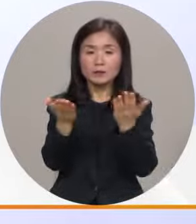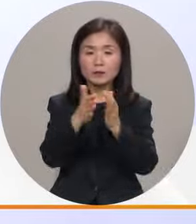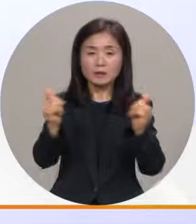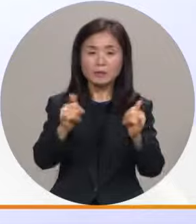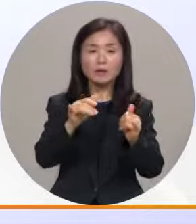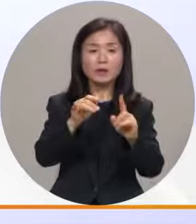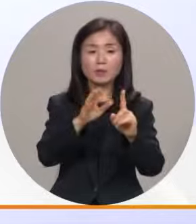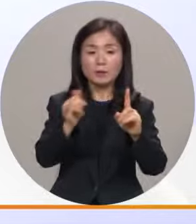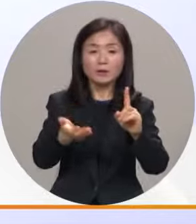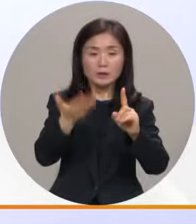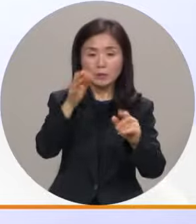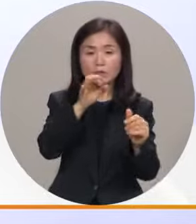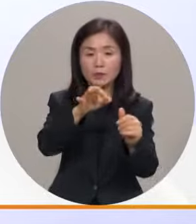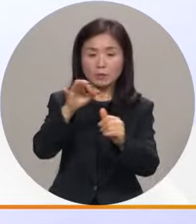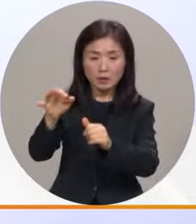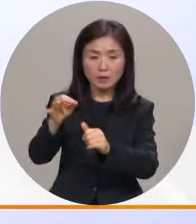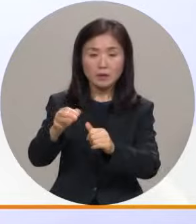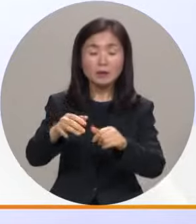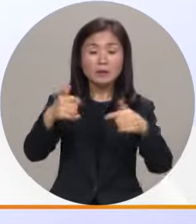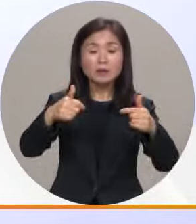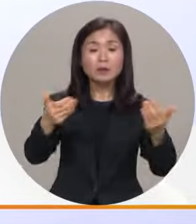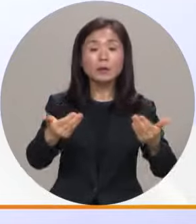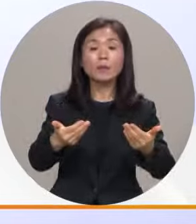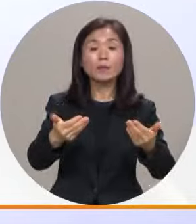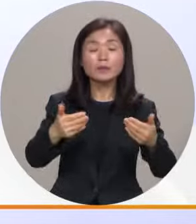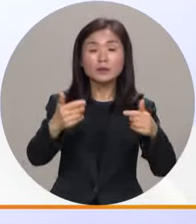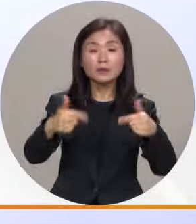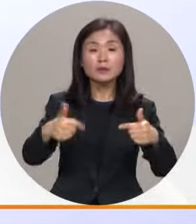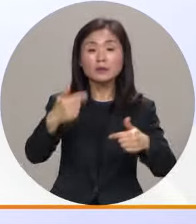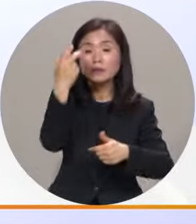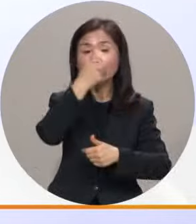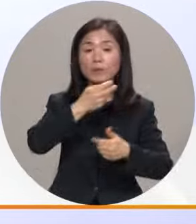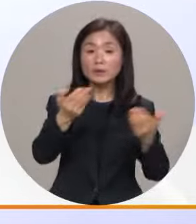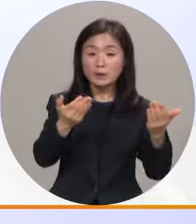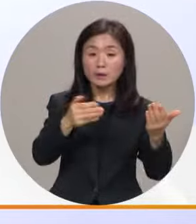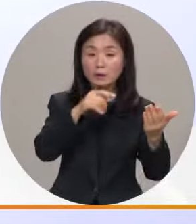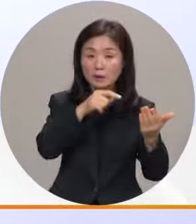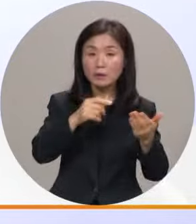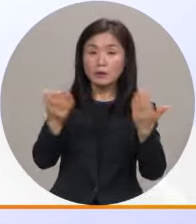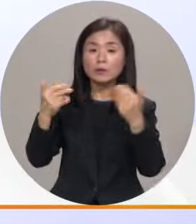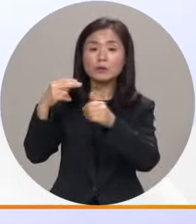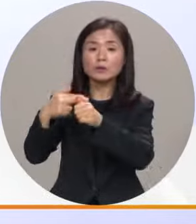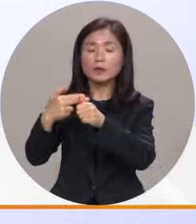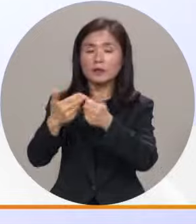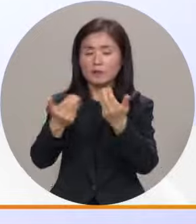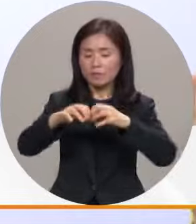한명한명 이상 업무를 교사에게서